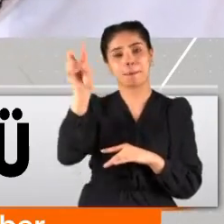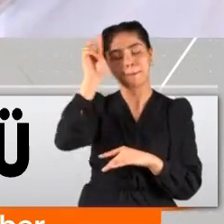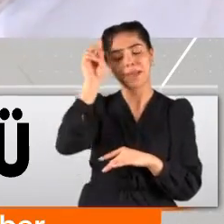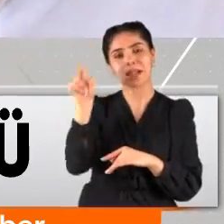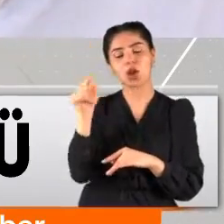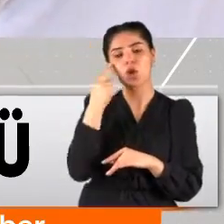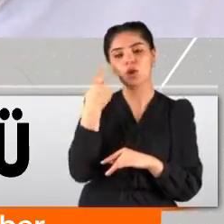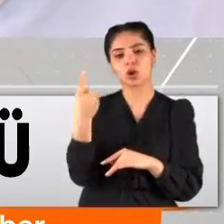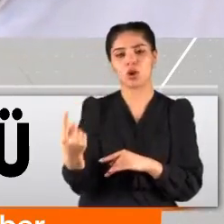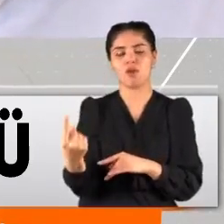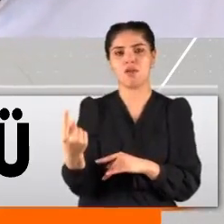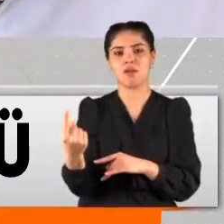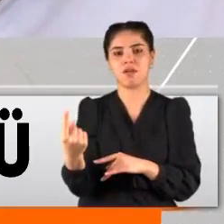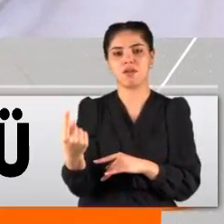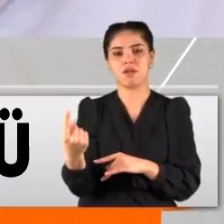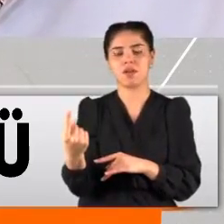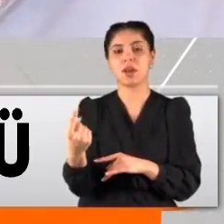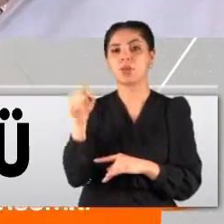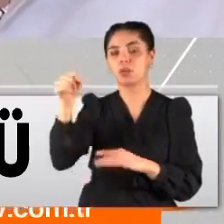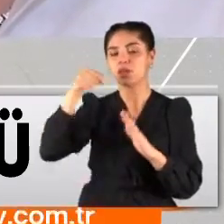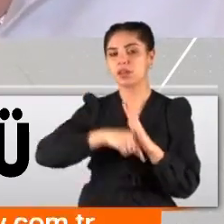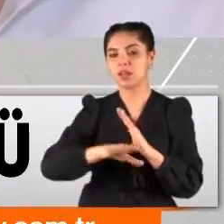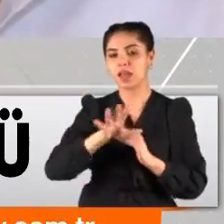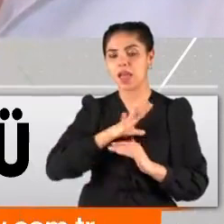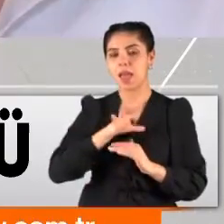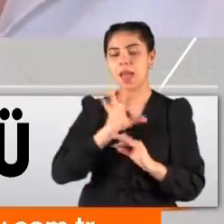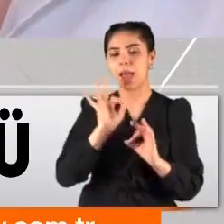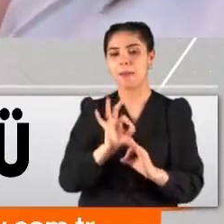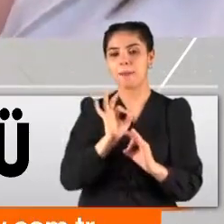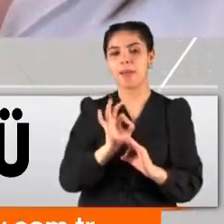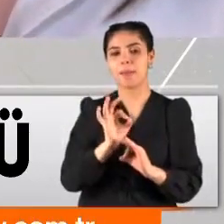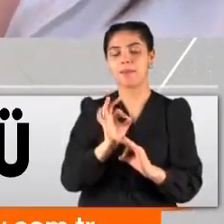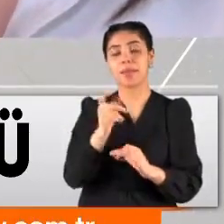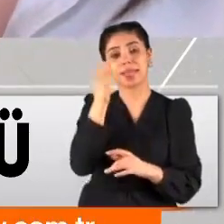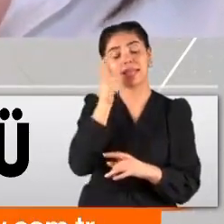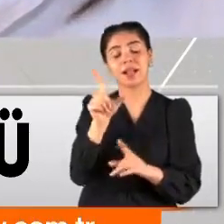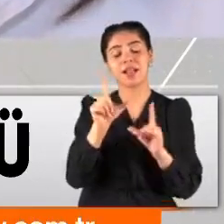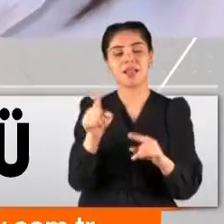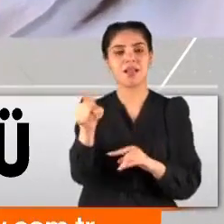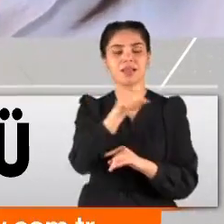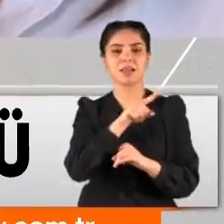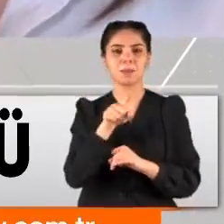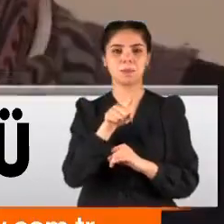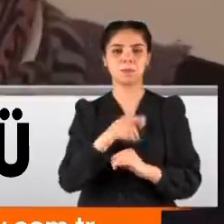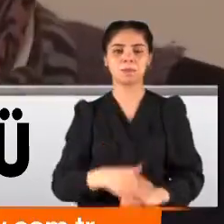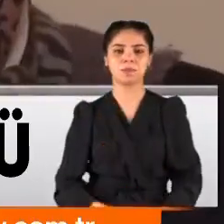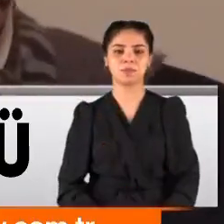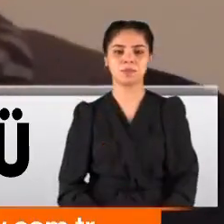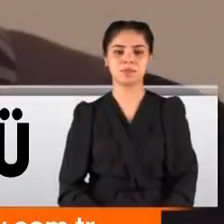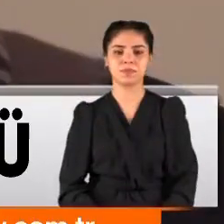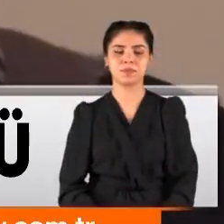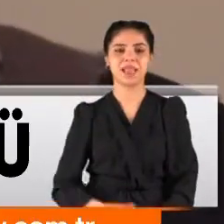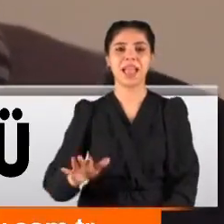bir yanı var. Bunu her zaman gözden kaçırmamamız gereken temel bir nokta aslında bu. Derya